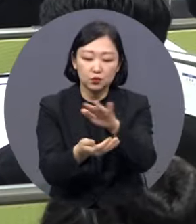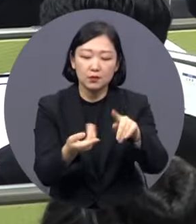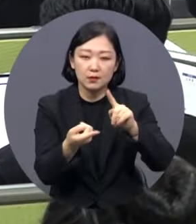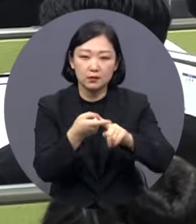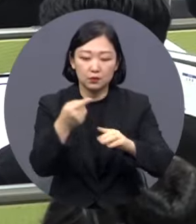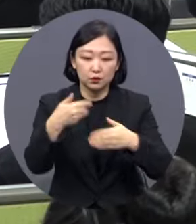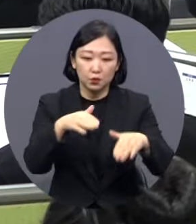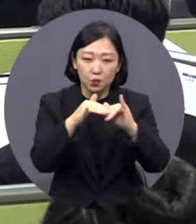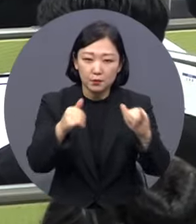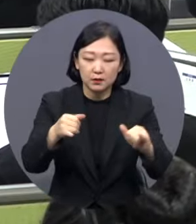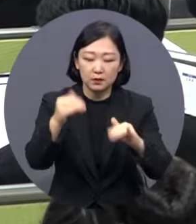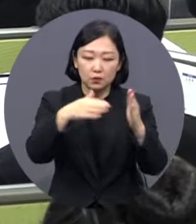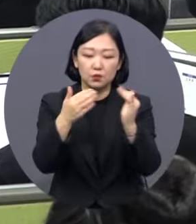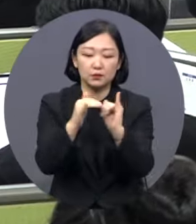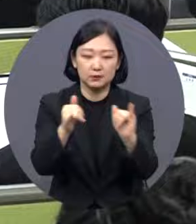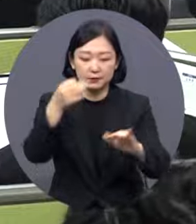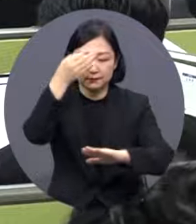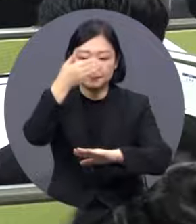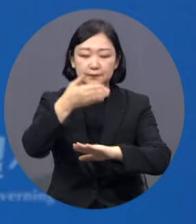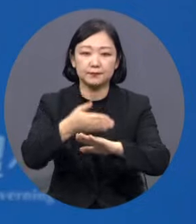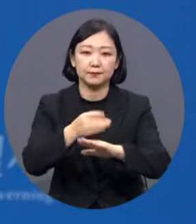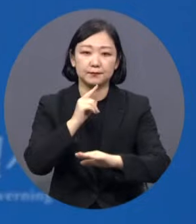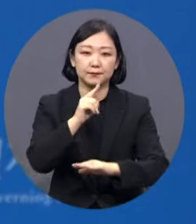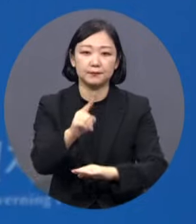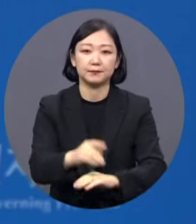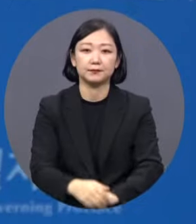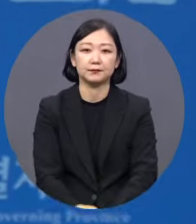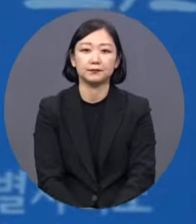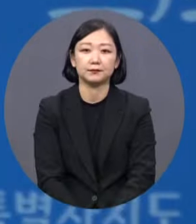공직자들에게 사죄한다고 밝혔습니다는 분이